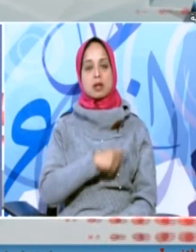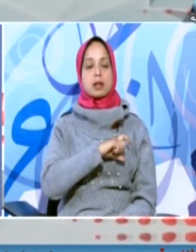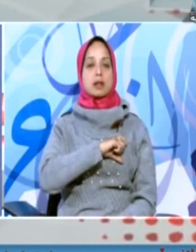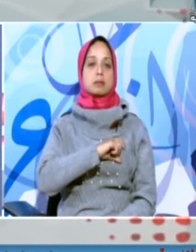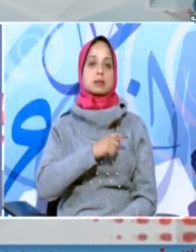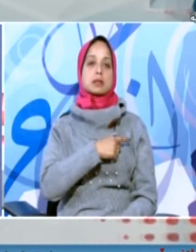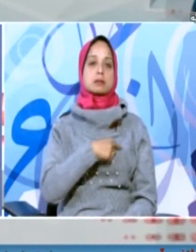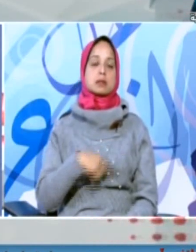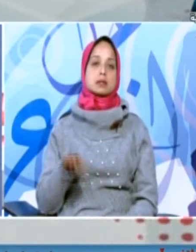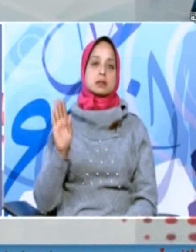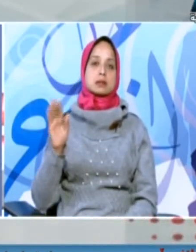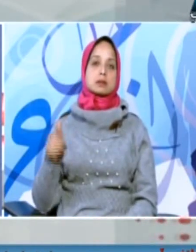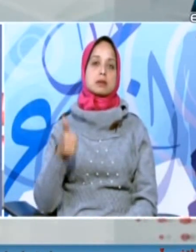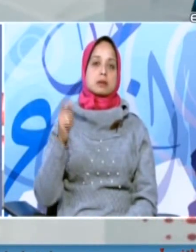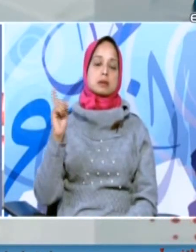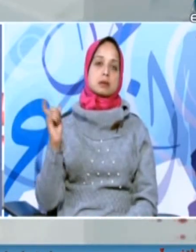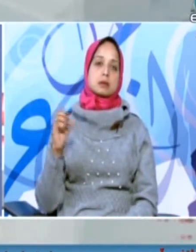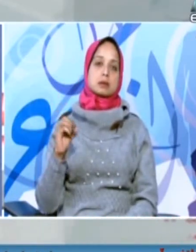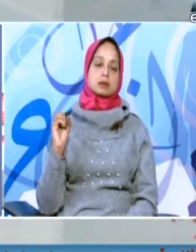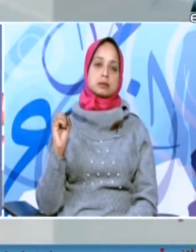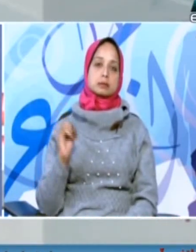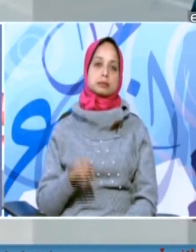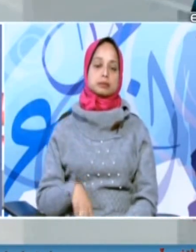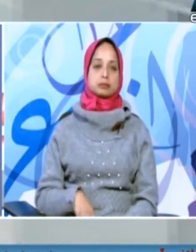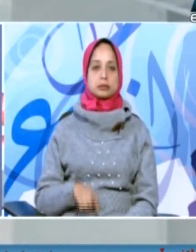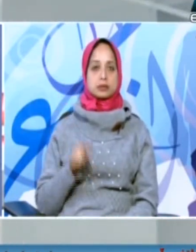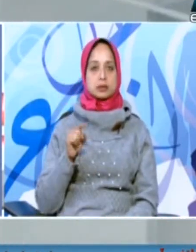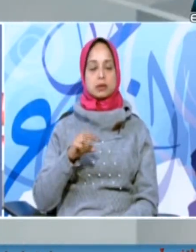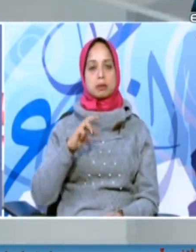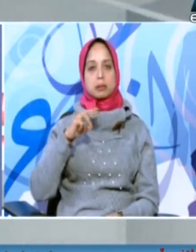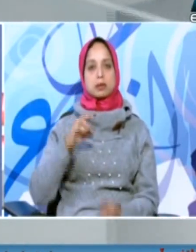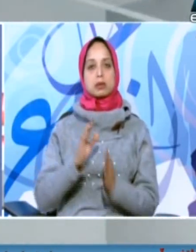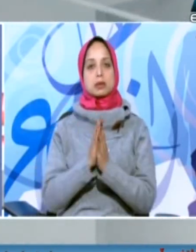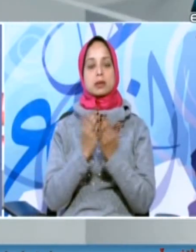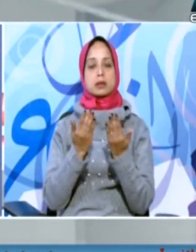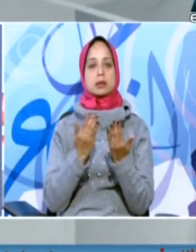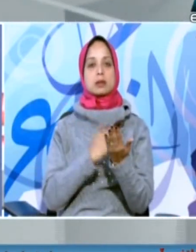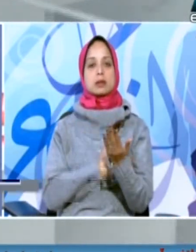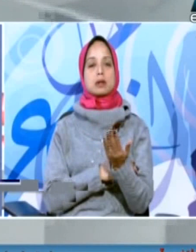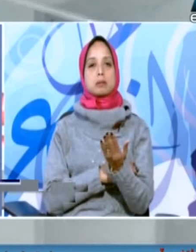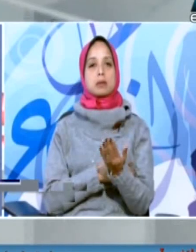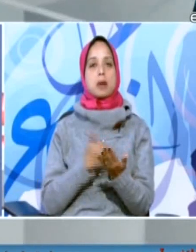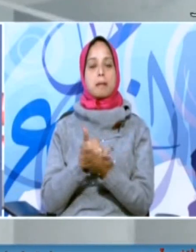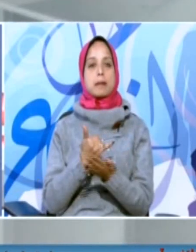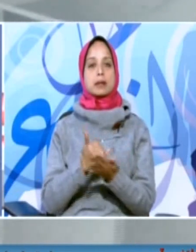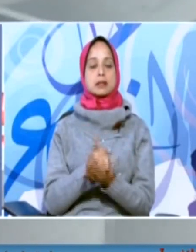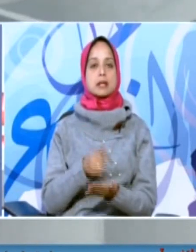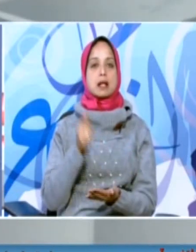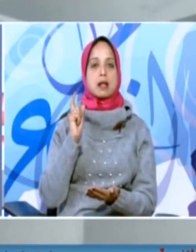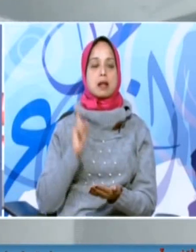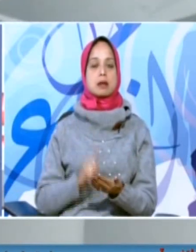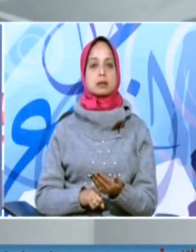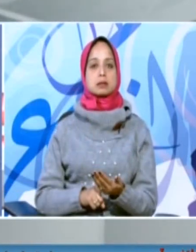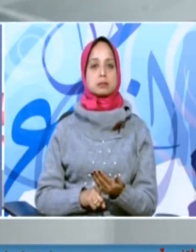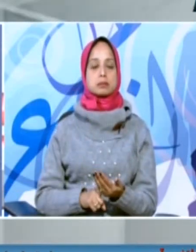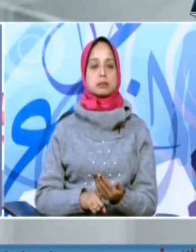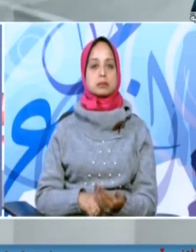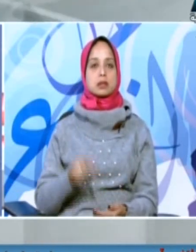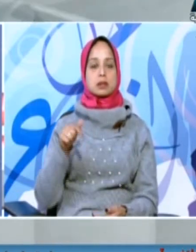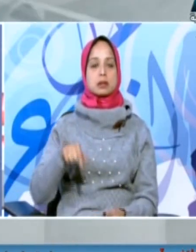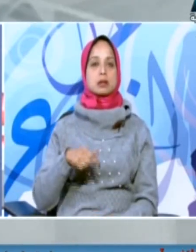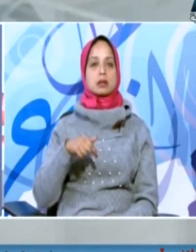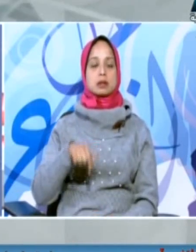لله. اتفضلي يا حضرتك يا مستر. بتقول اللي كتاب المدرسه مهم وكده. ففي المدرسه عندنا احنا محافظه